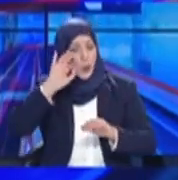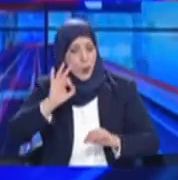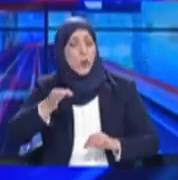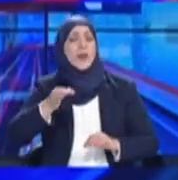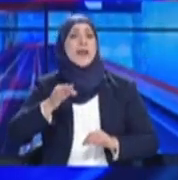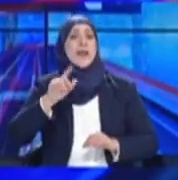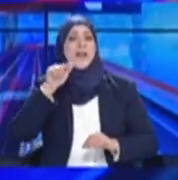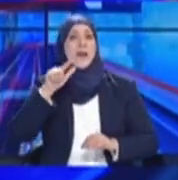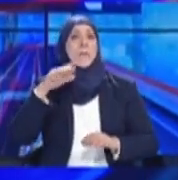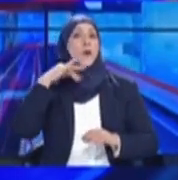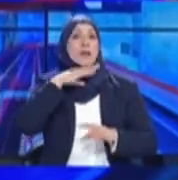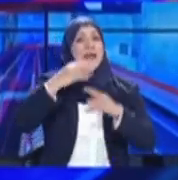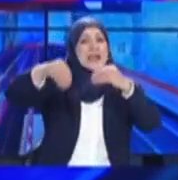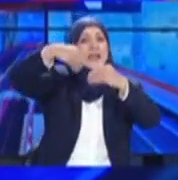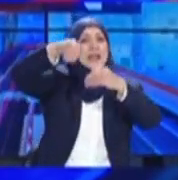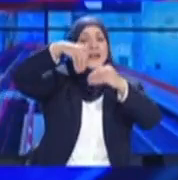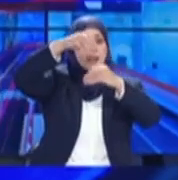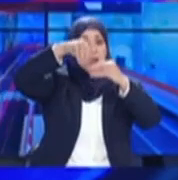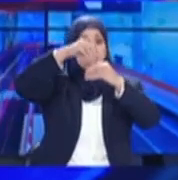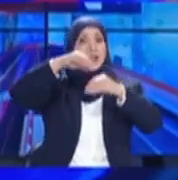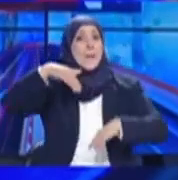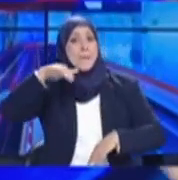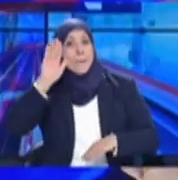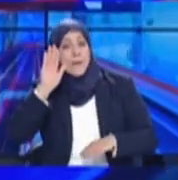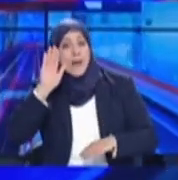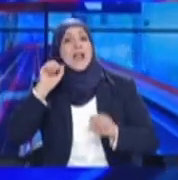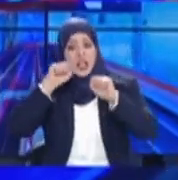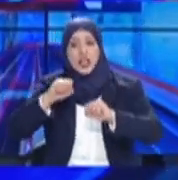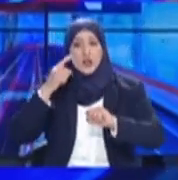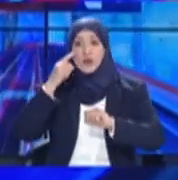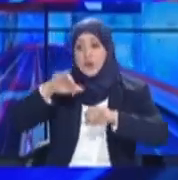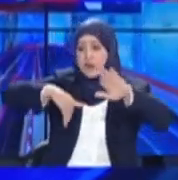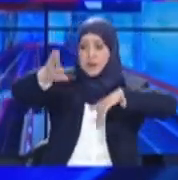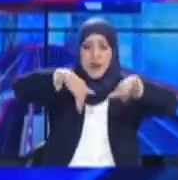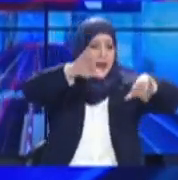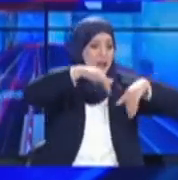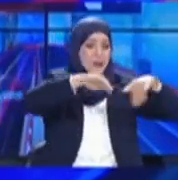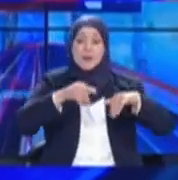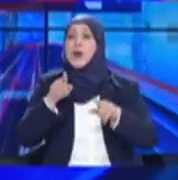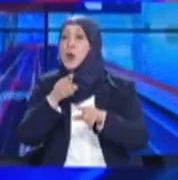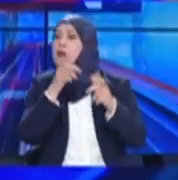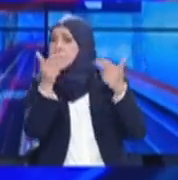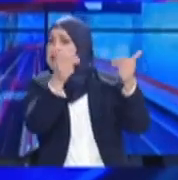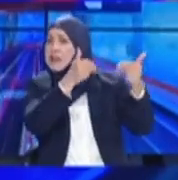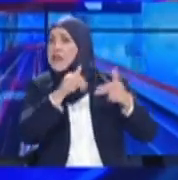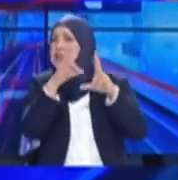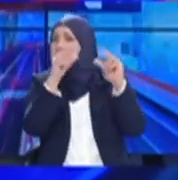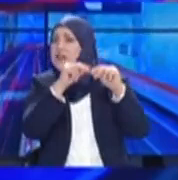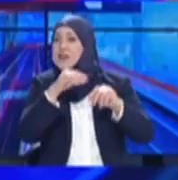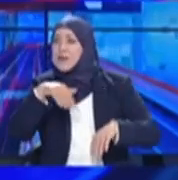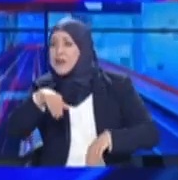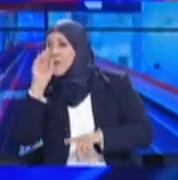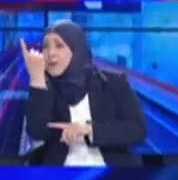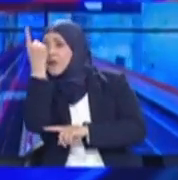المطلوب انه مش وفي عشره او نجا من القدس وبعد كان القدس ويقولوا هاي تونس مش المشرفه غير